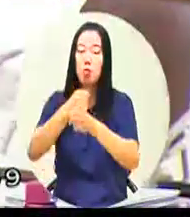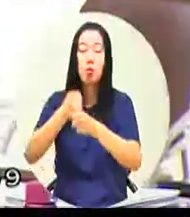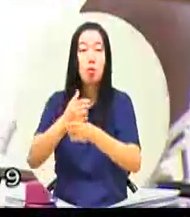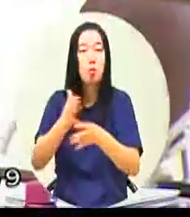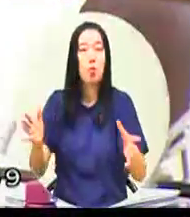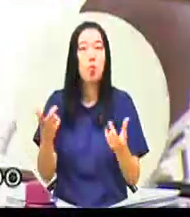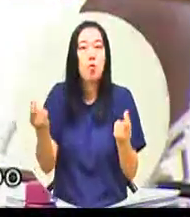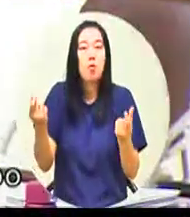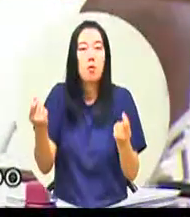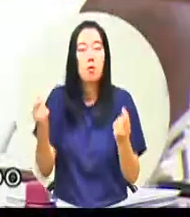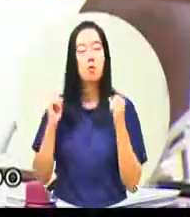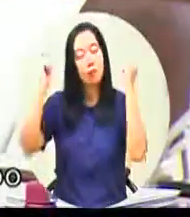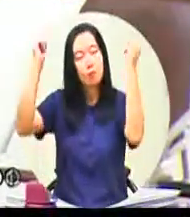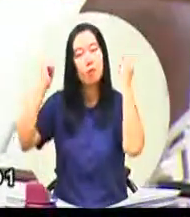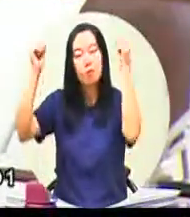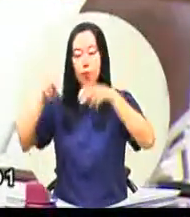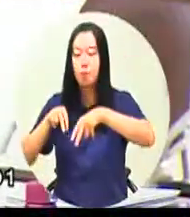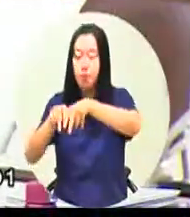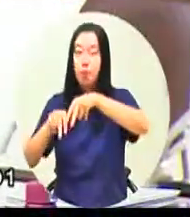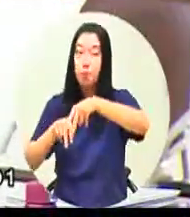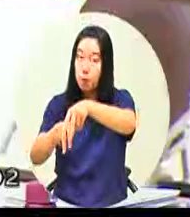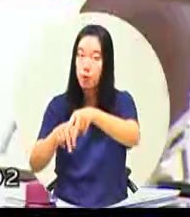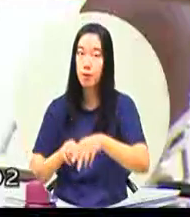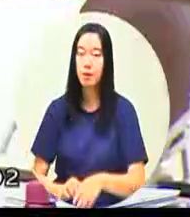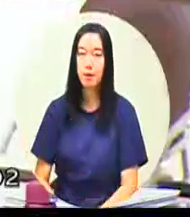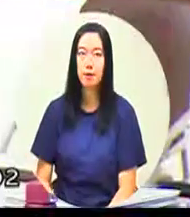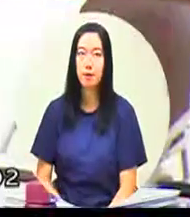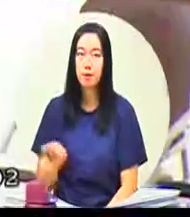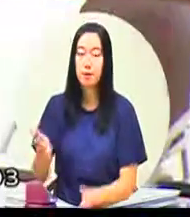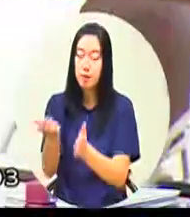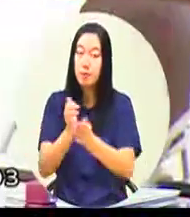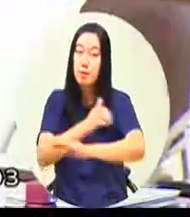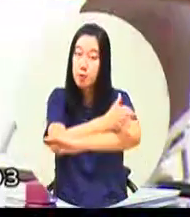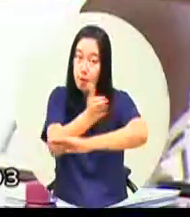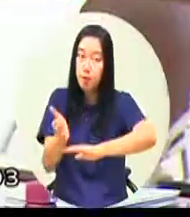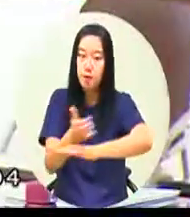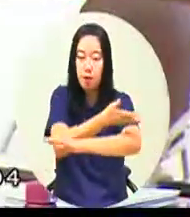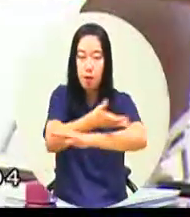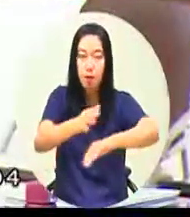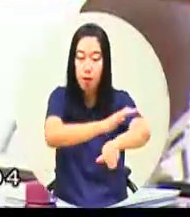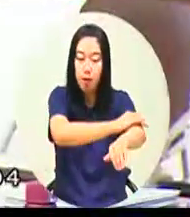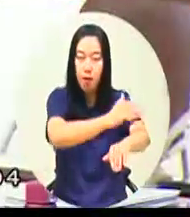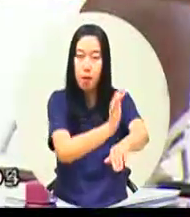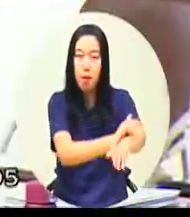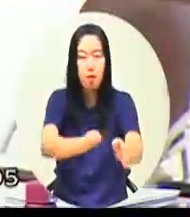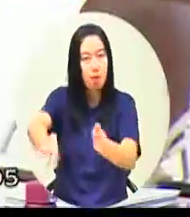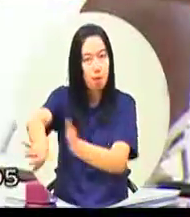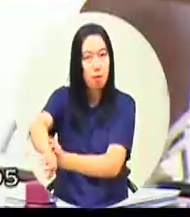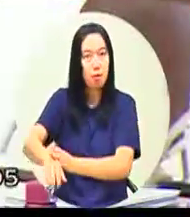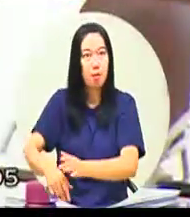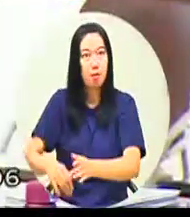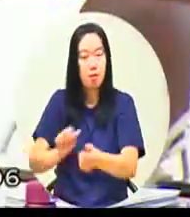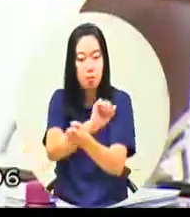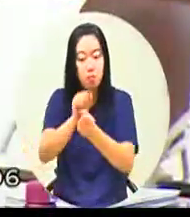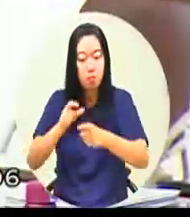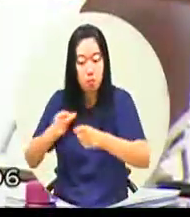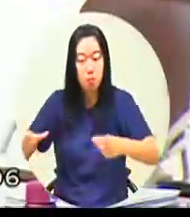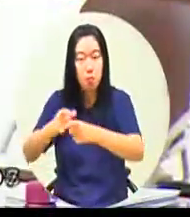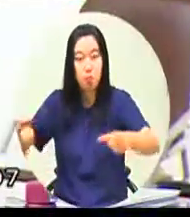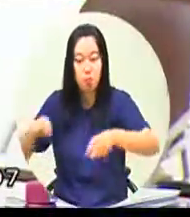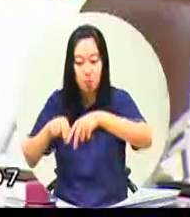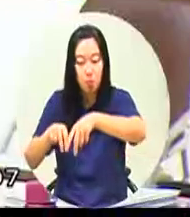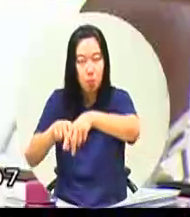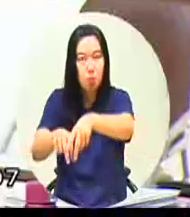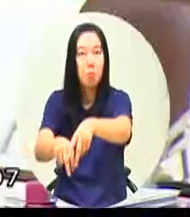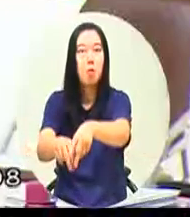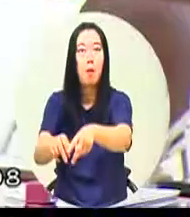哦。伊嘛是行路，所以在这个前镇河两岸的木栈道，实在啊，它的那个效益很